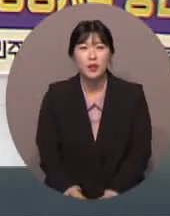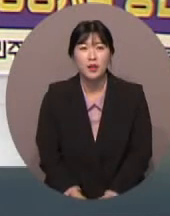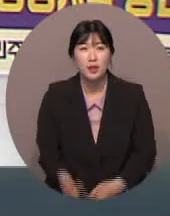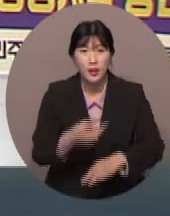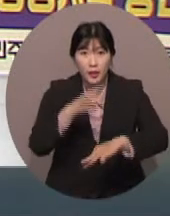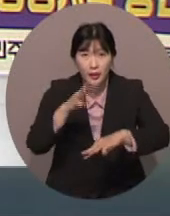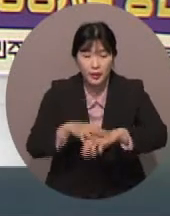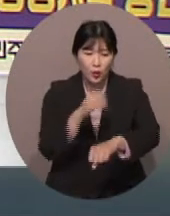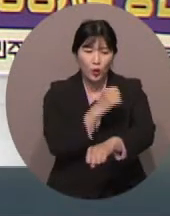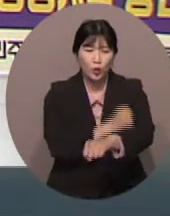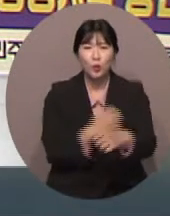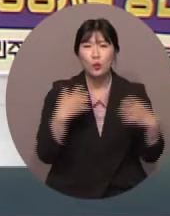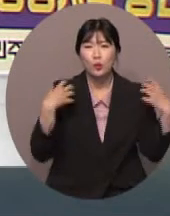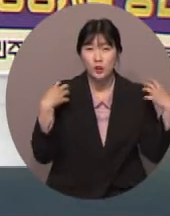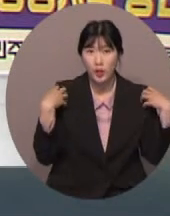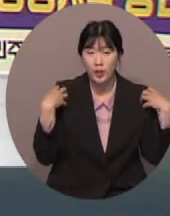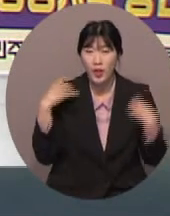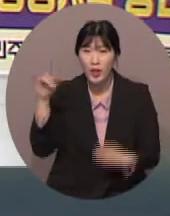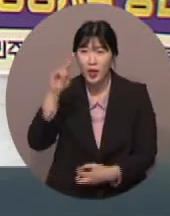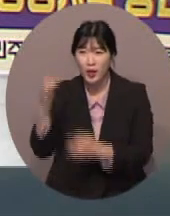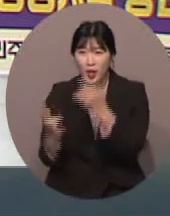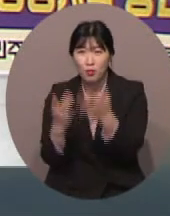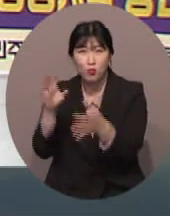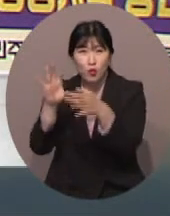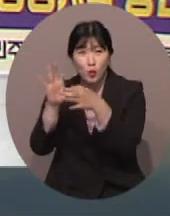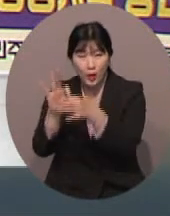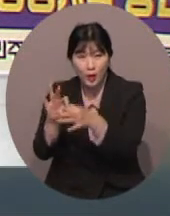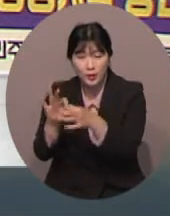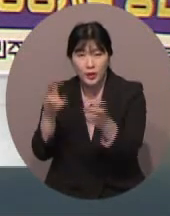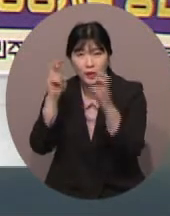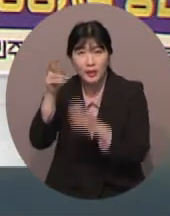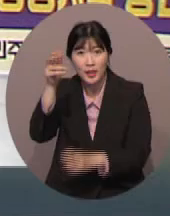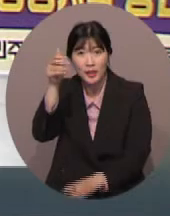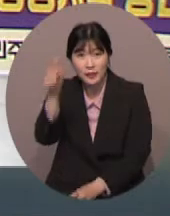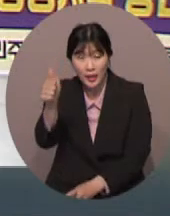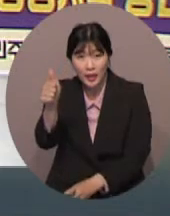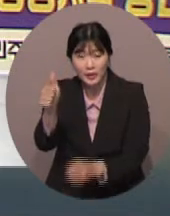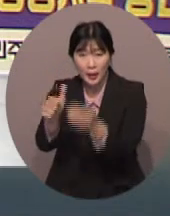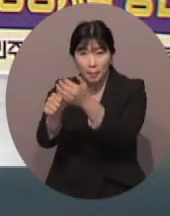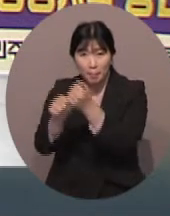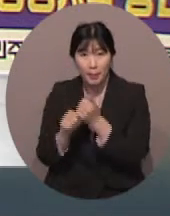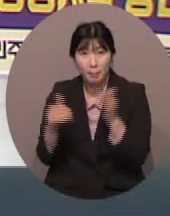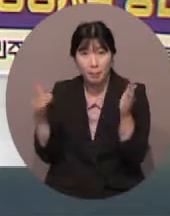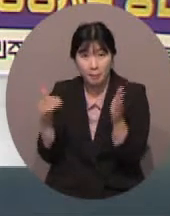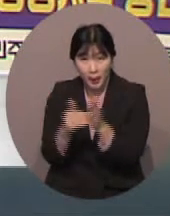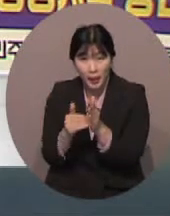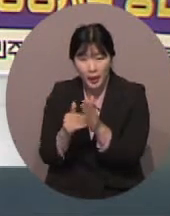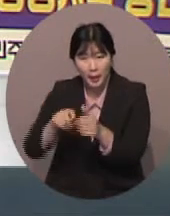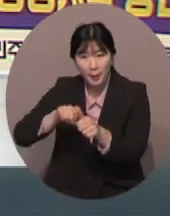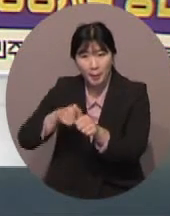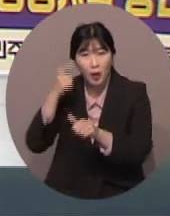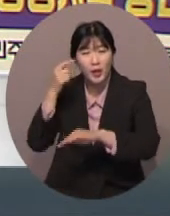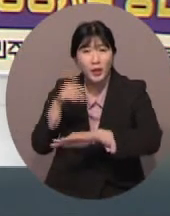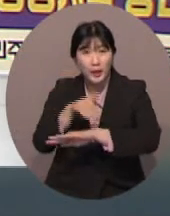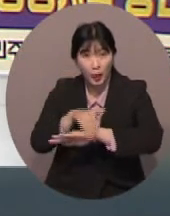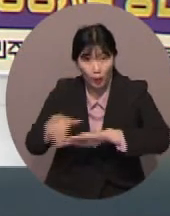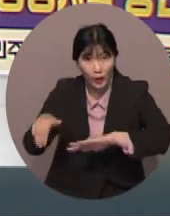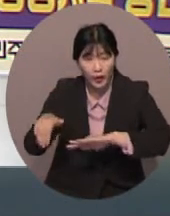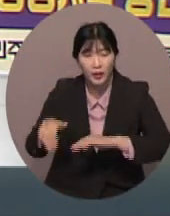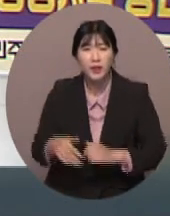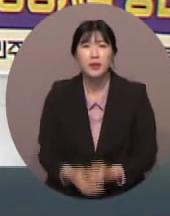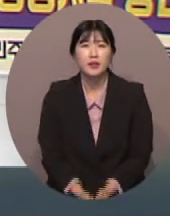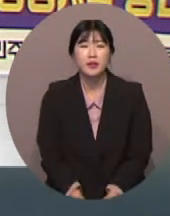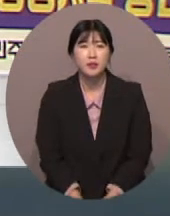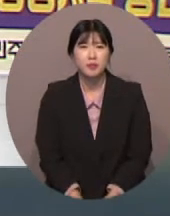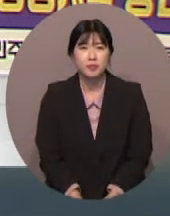대전고용노동청이 대전 현대아울렛 화재와 관련해 김형종 현대백화점 사장 등을 중대제 처벌법 위반 혐의로